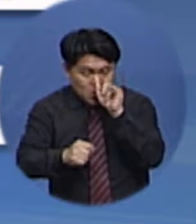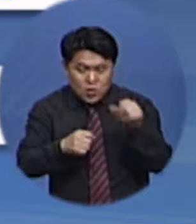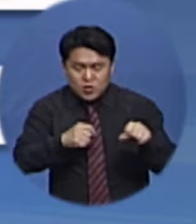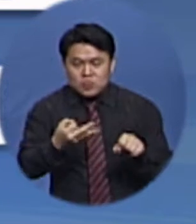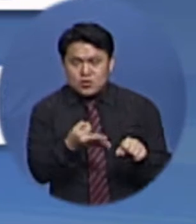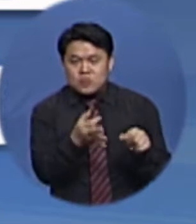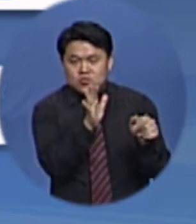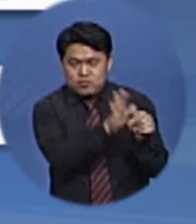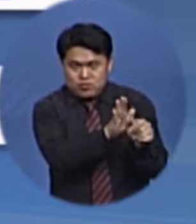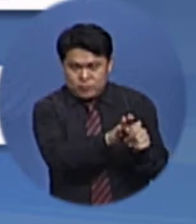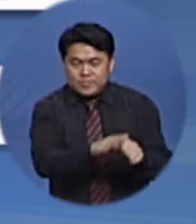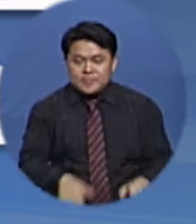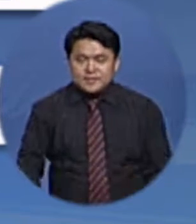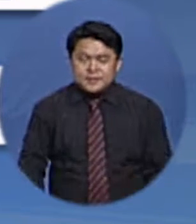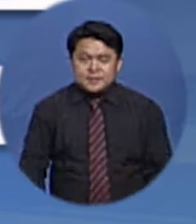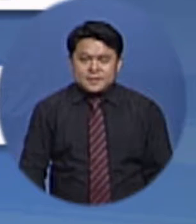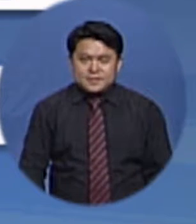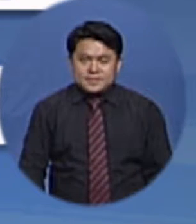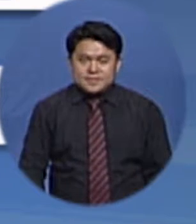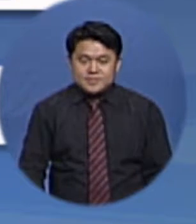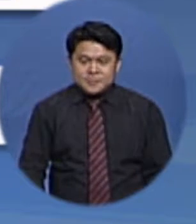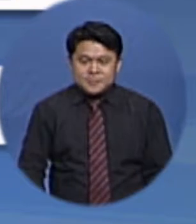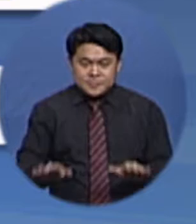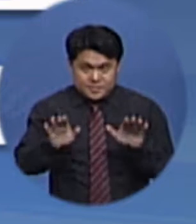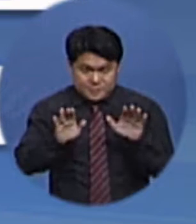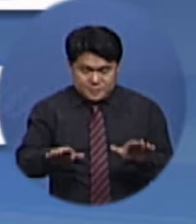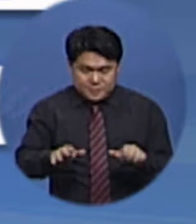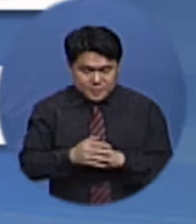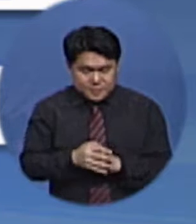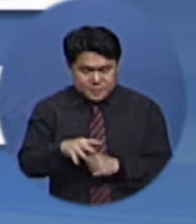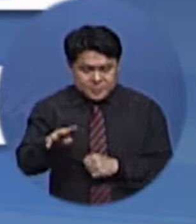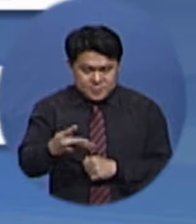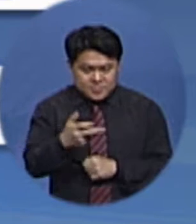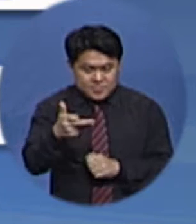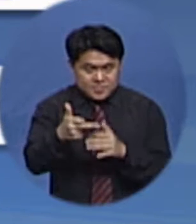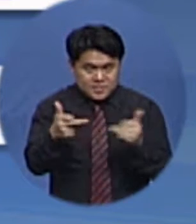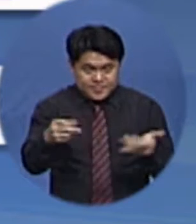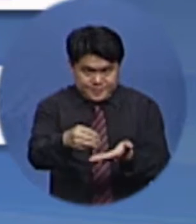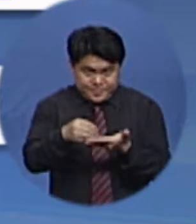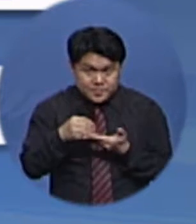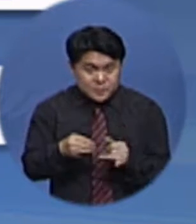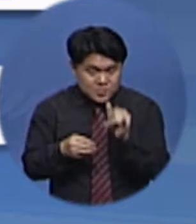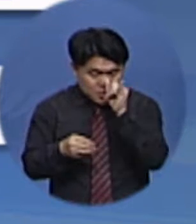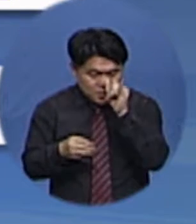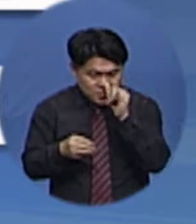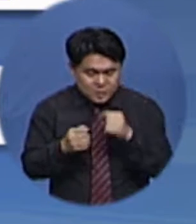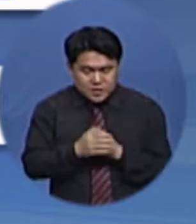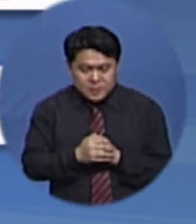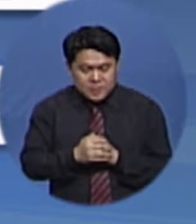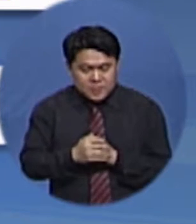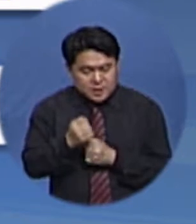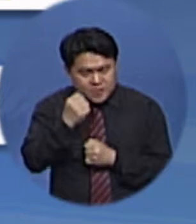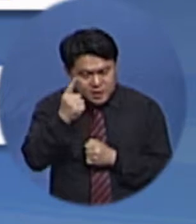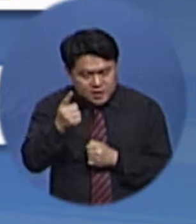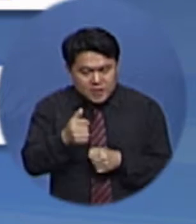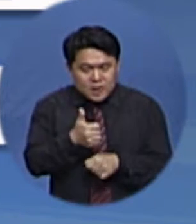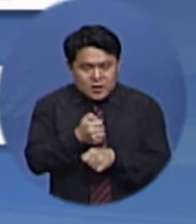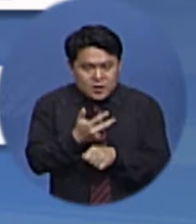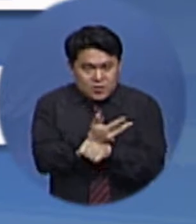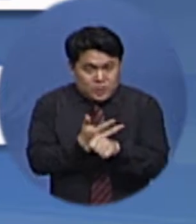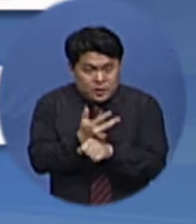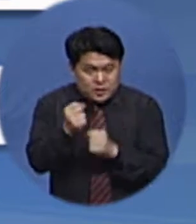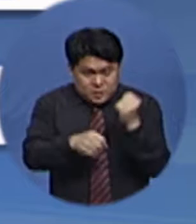활동비를 지원하는 사업입니다. 시는 이번 달 417명을 공모하며 월 57시간 기준